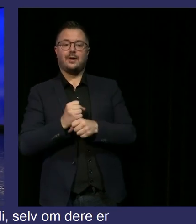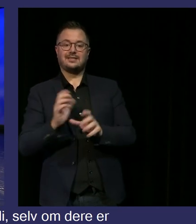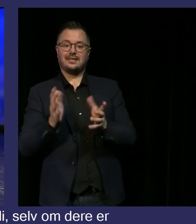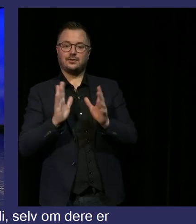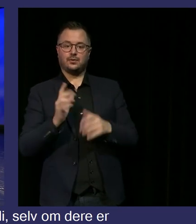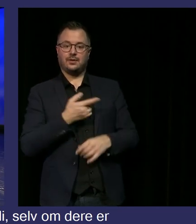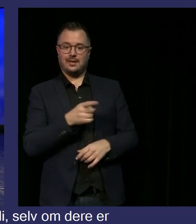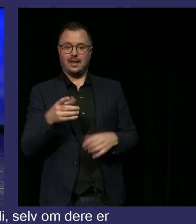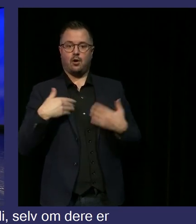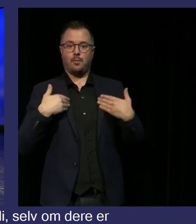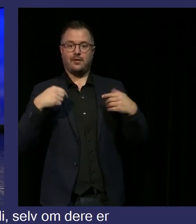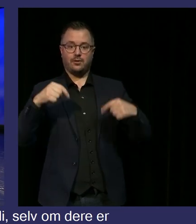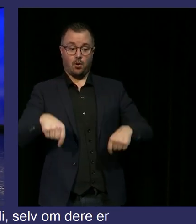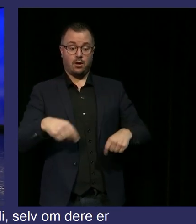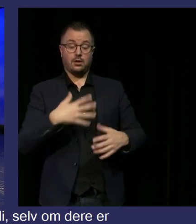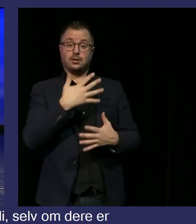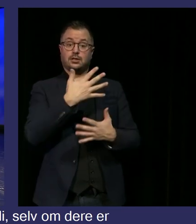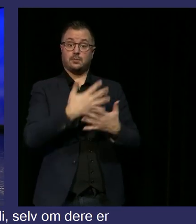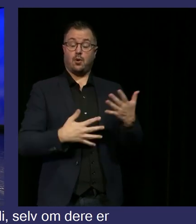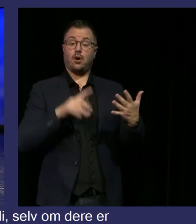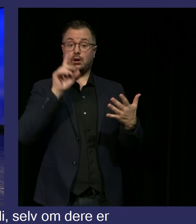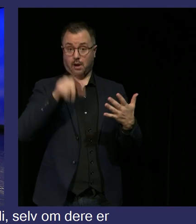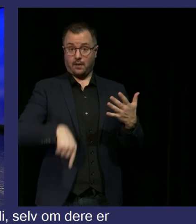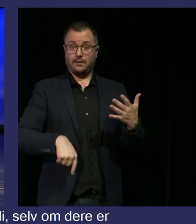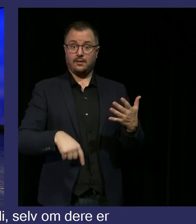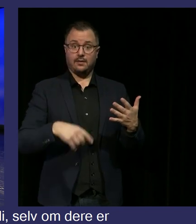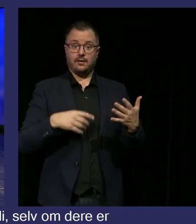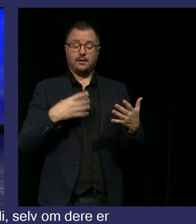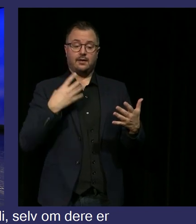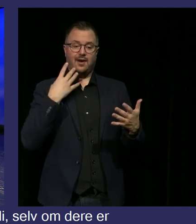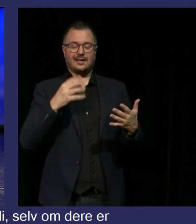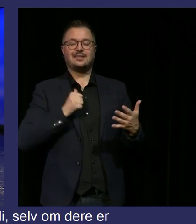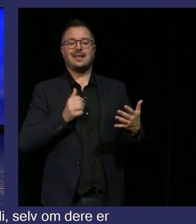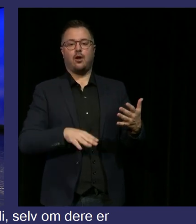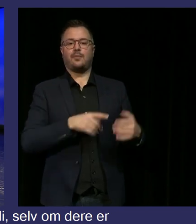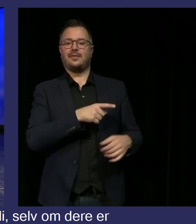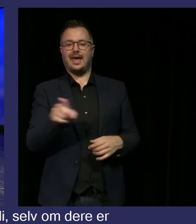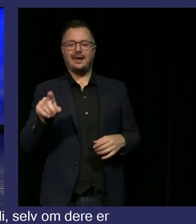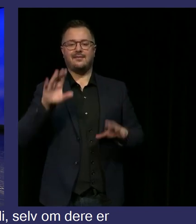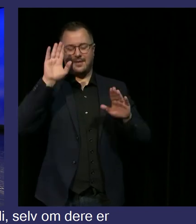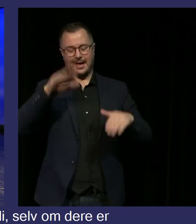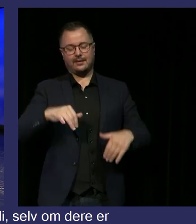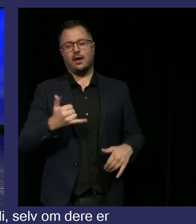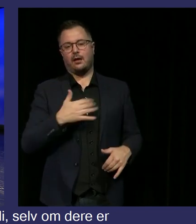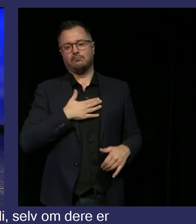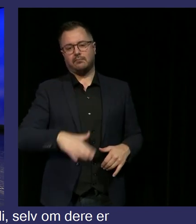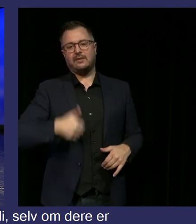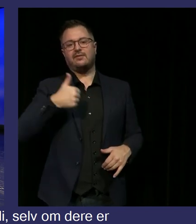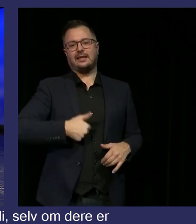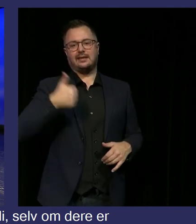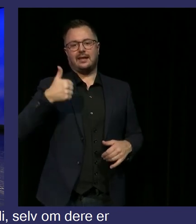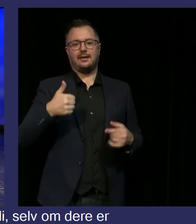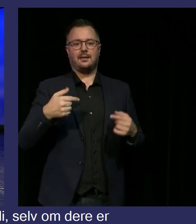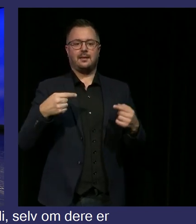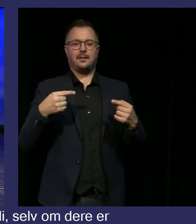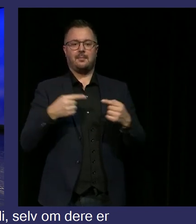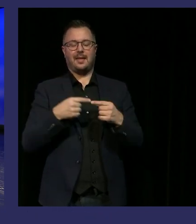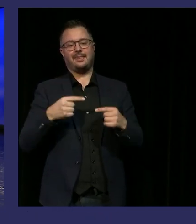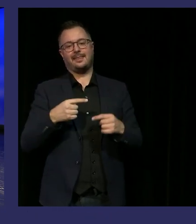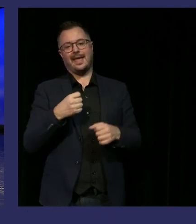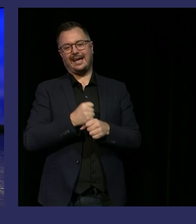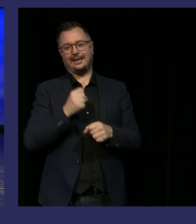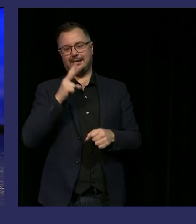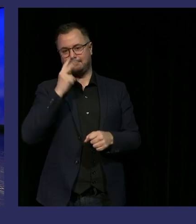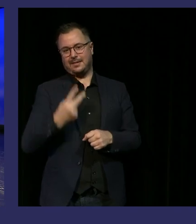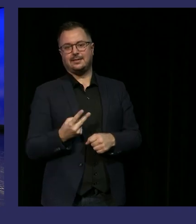står i nå, så språk noe som kan bli, selv om dere klar over at det viktig, så det tross alt nest viktigst, i hvert